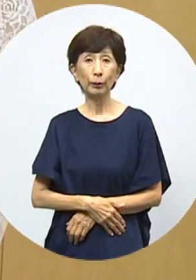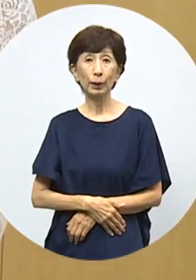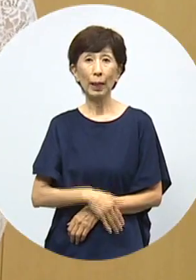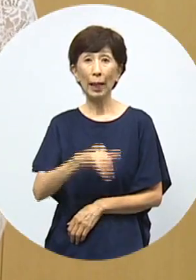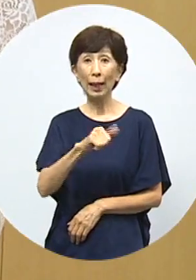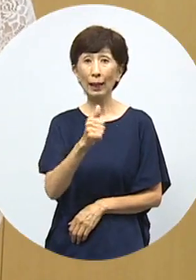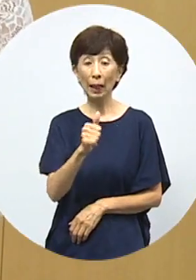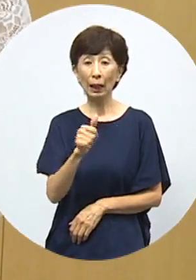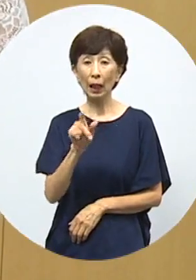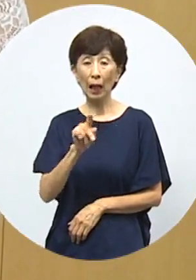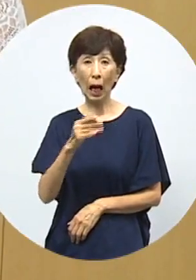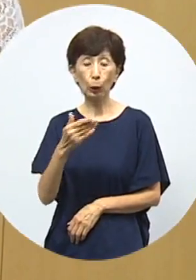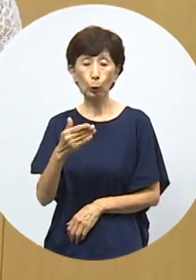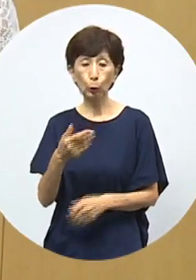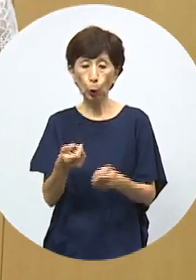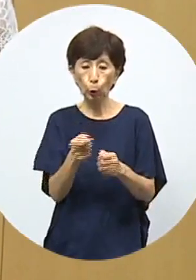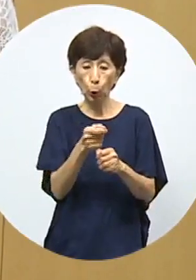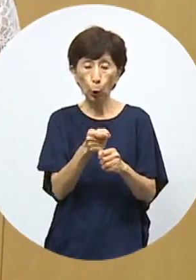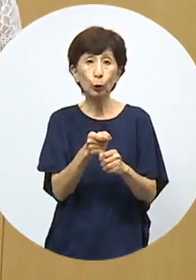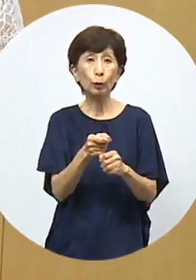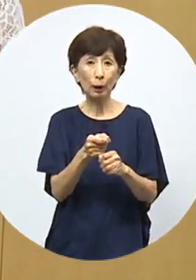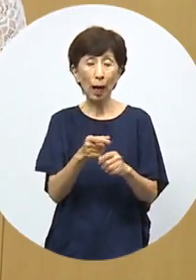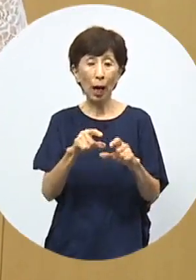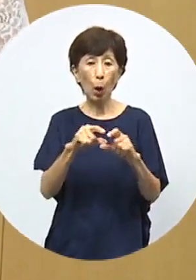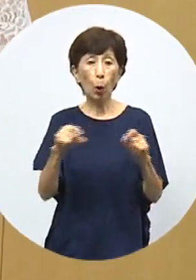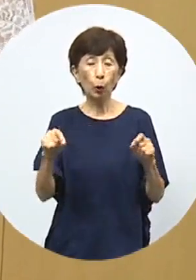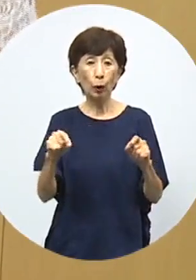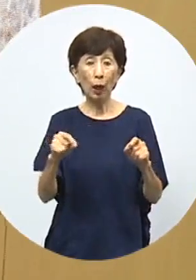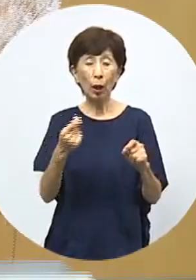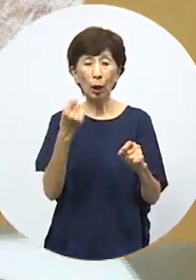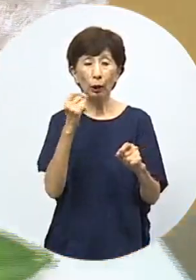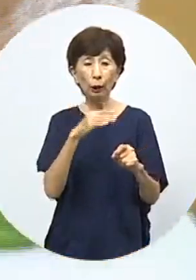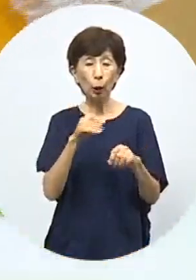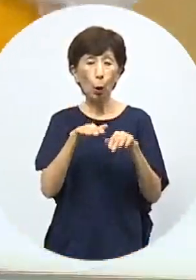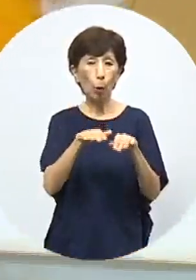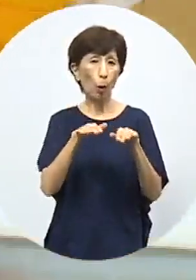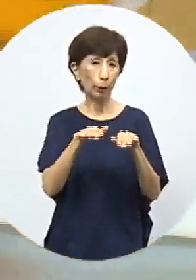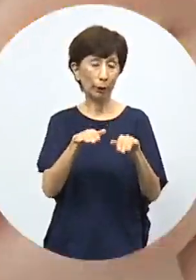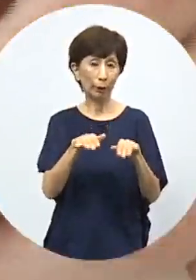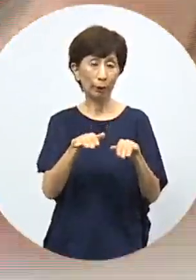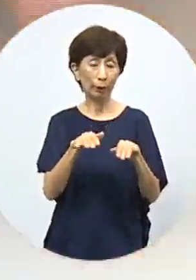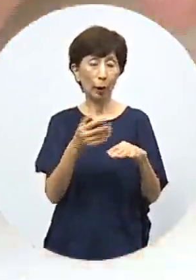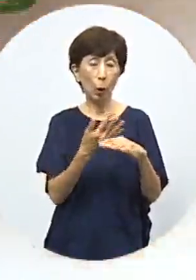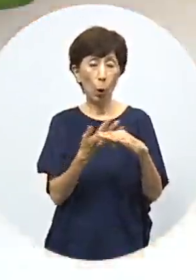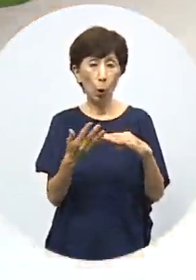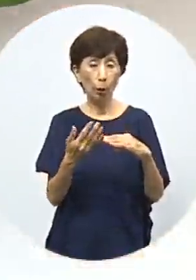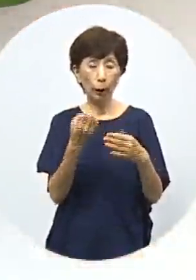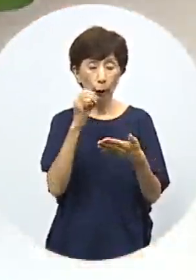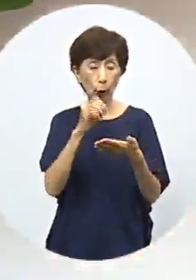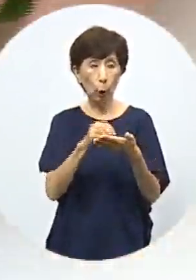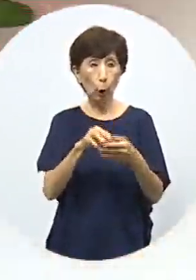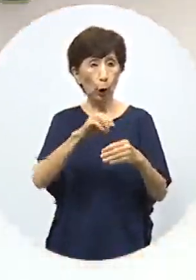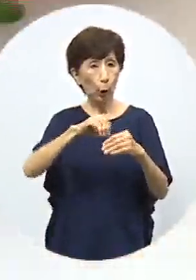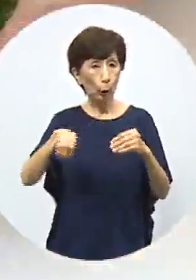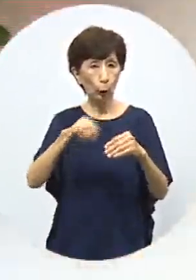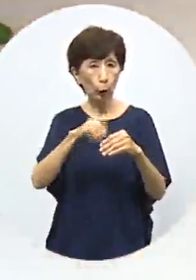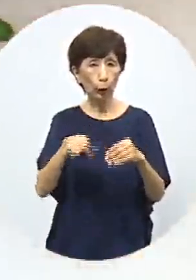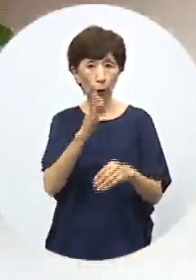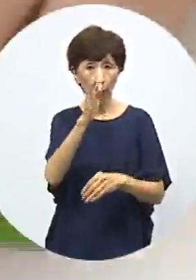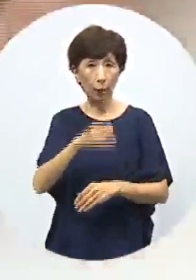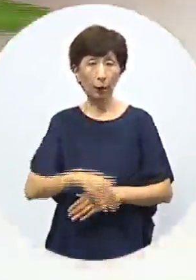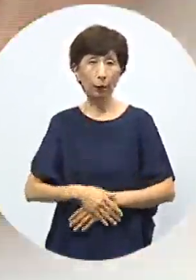ヘタとガクを取ったオクラを塩もみしていきます。 はい、塩もみすることで産毛と汚れを取るんですよね。はい、